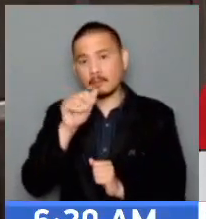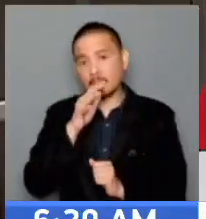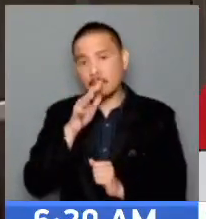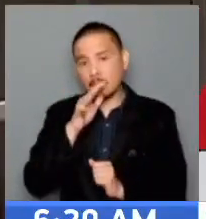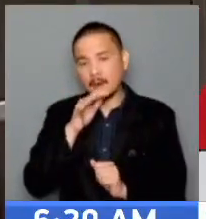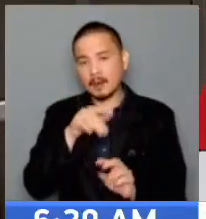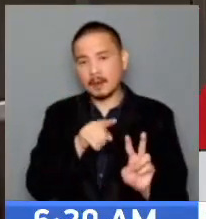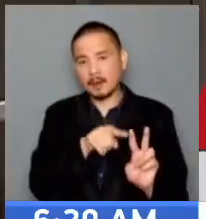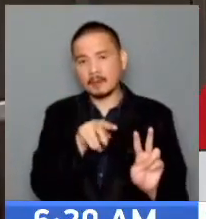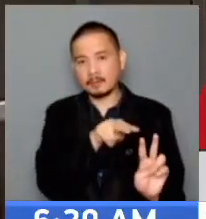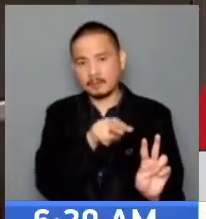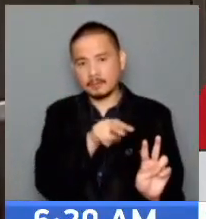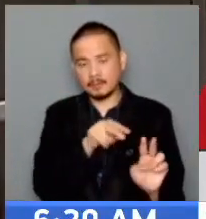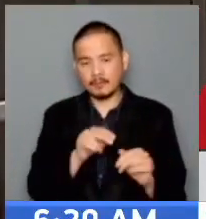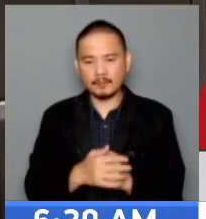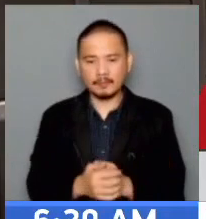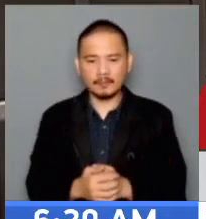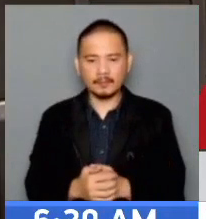na, ng Virac.